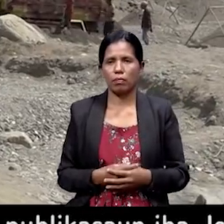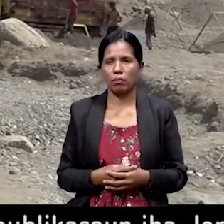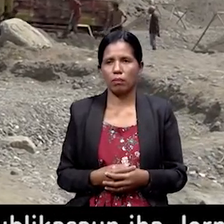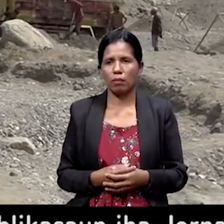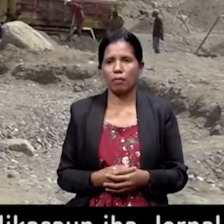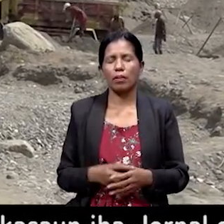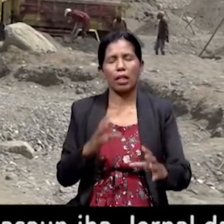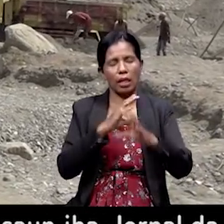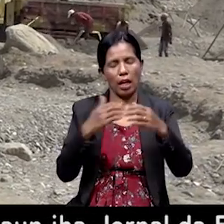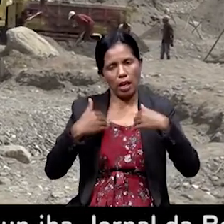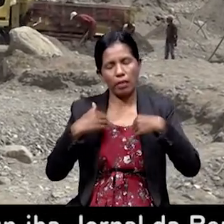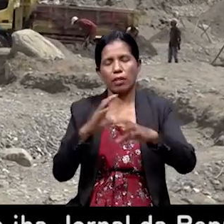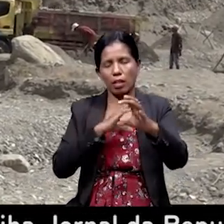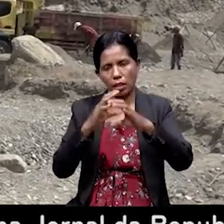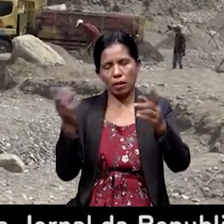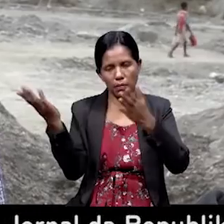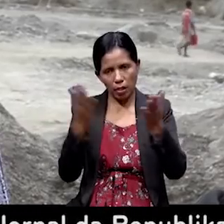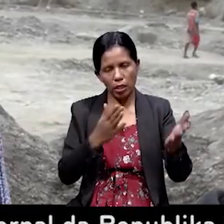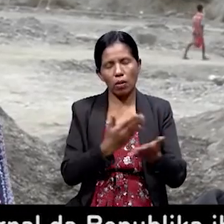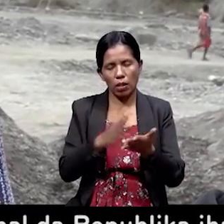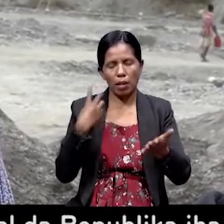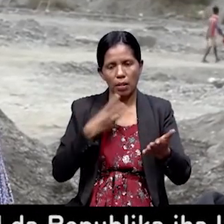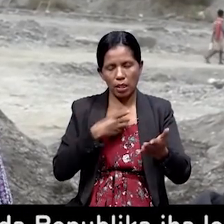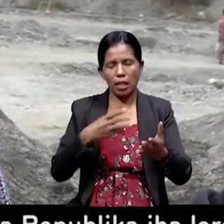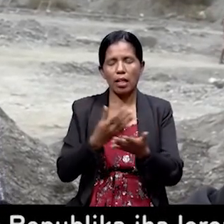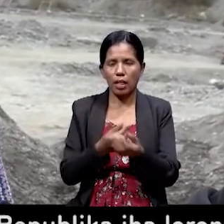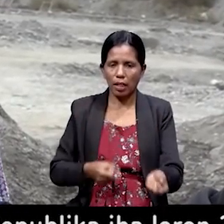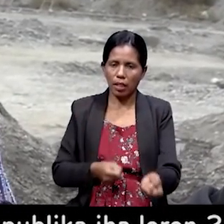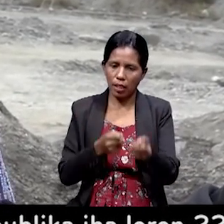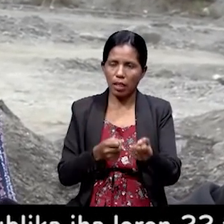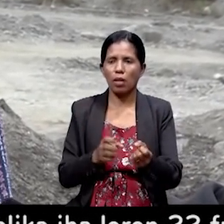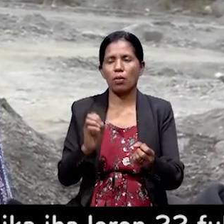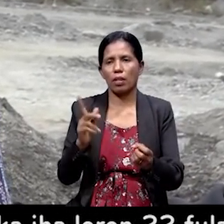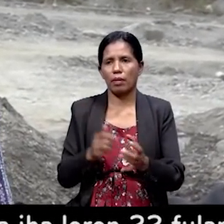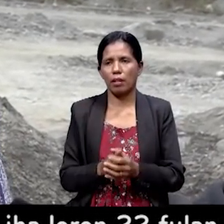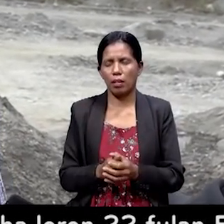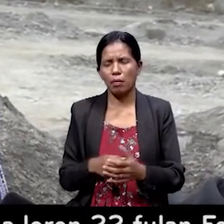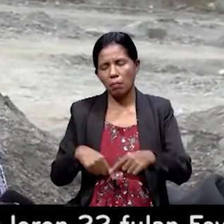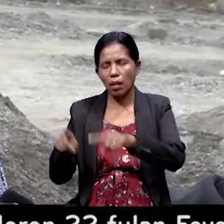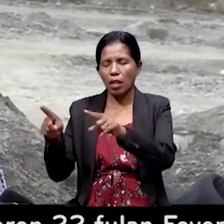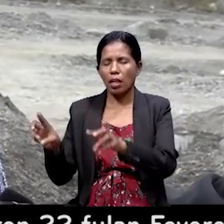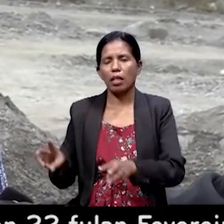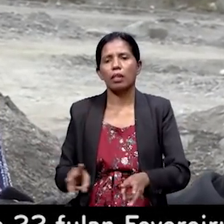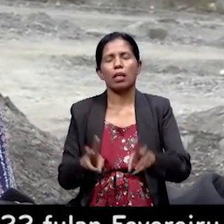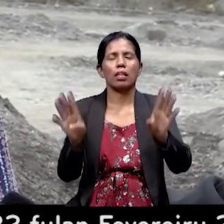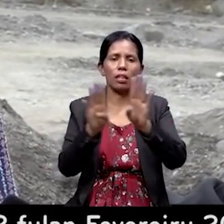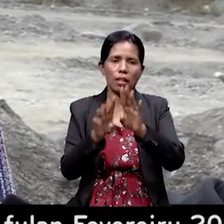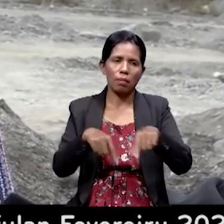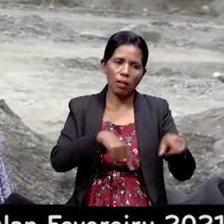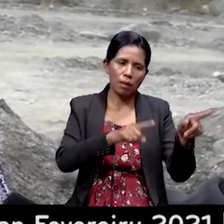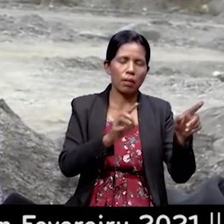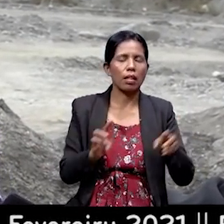Kareta tama dia min sampol netik for. Obaida dalan mitin. Obaida takadala.